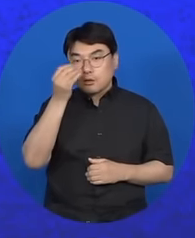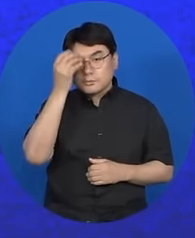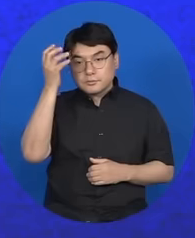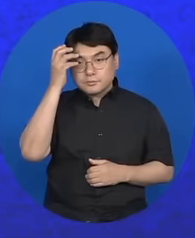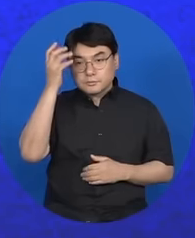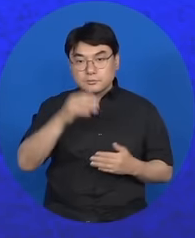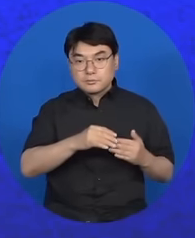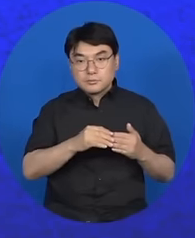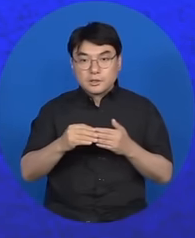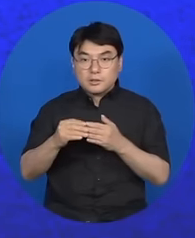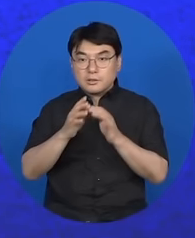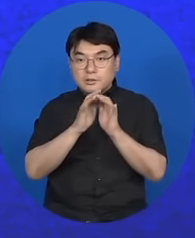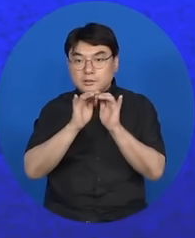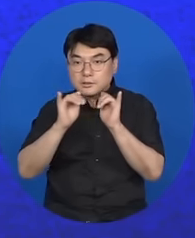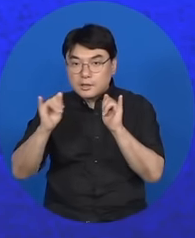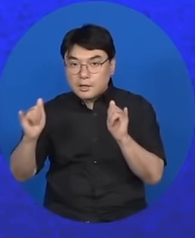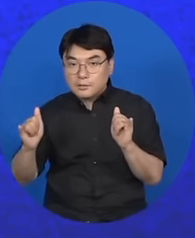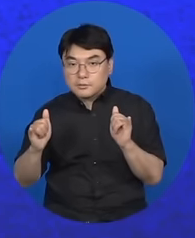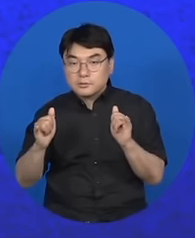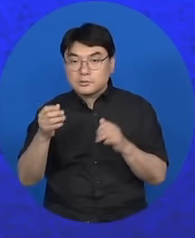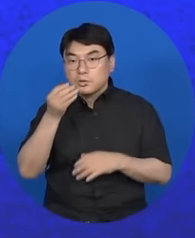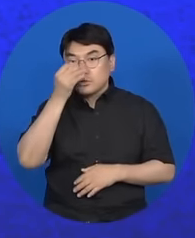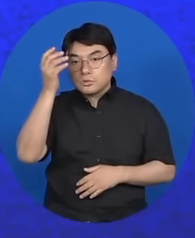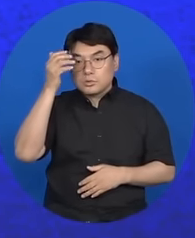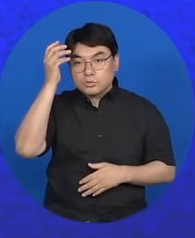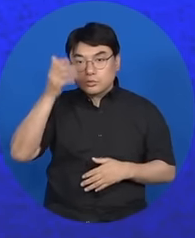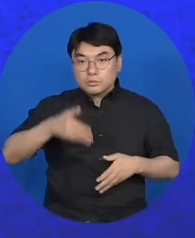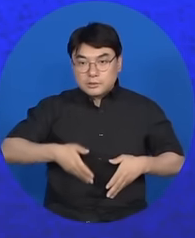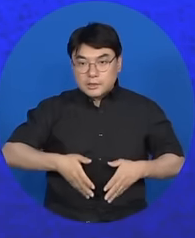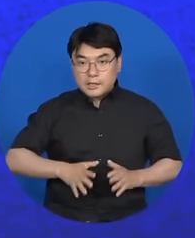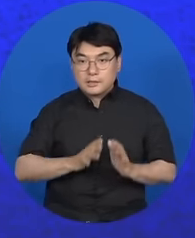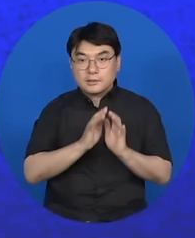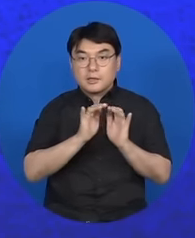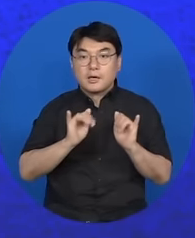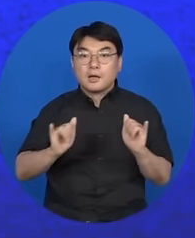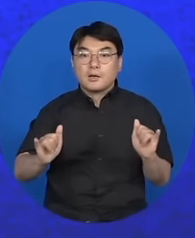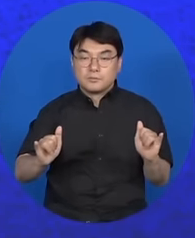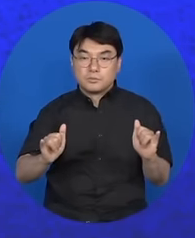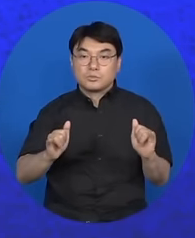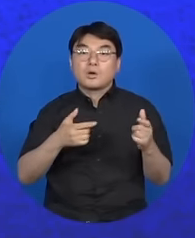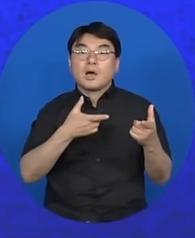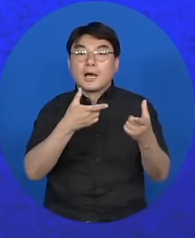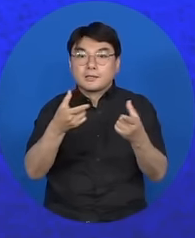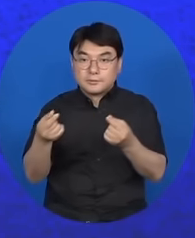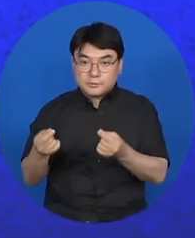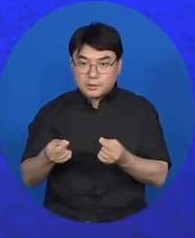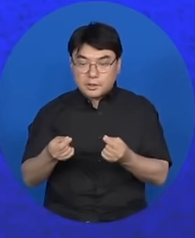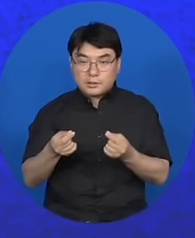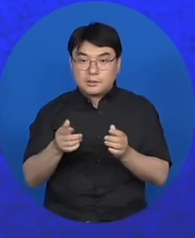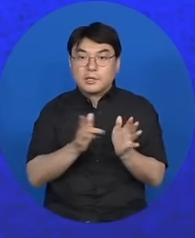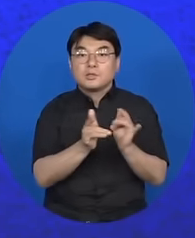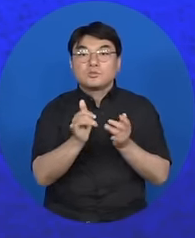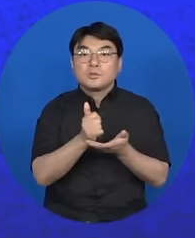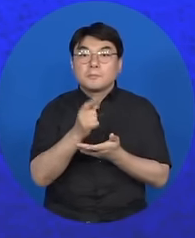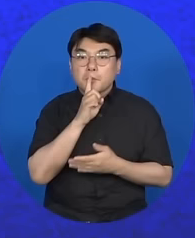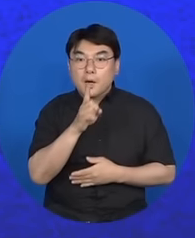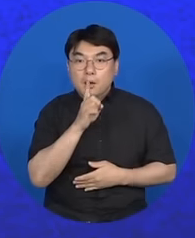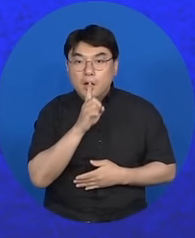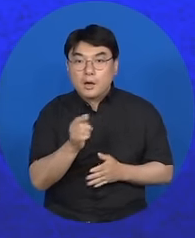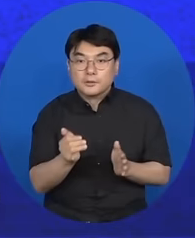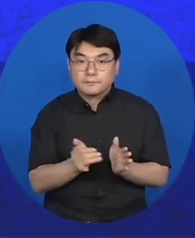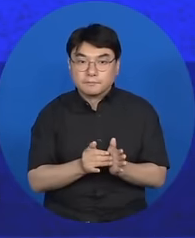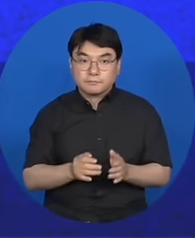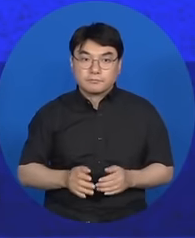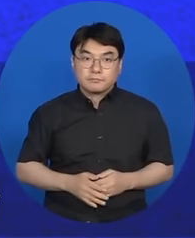성령에 이끌린 사람, 성령으로 난 사람도 바로 그러한 특징을 갖고 있어요. 그래서 예수님이 이런 얘기를 하셨어요. 요한복음